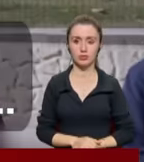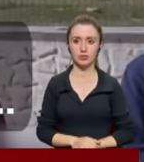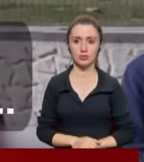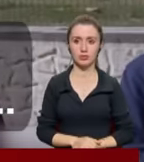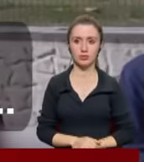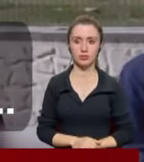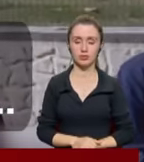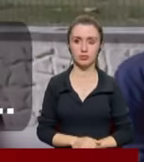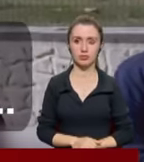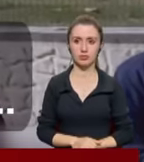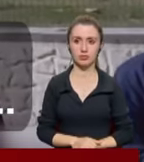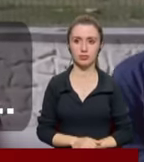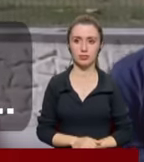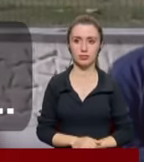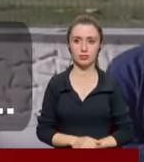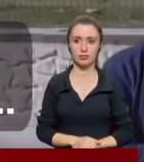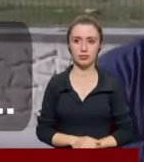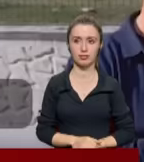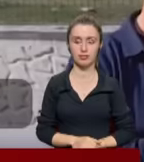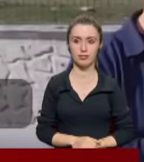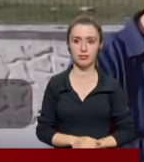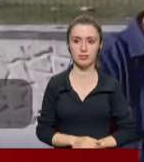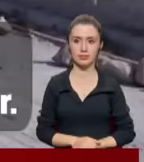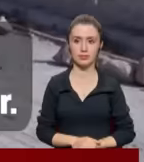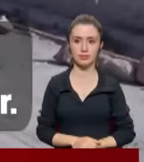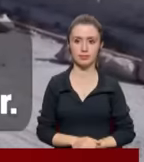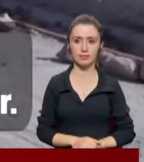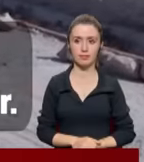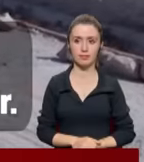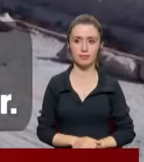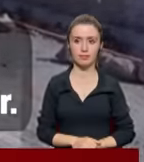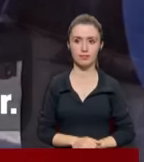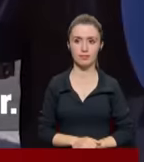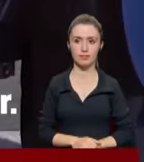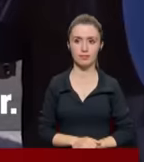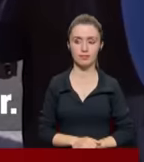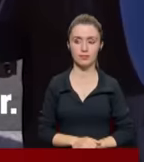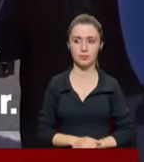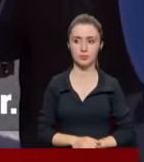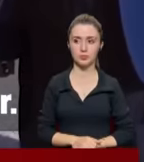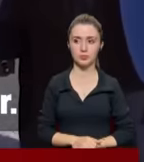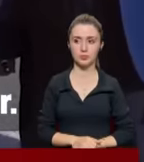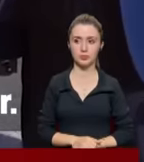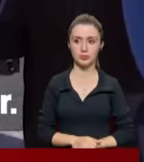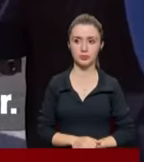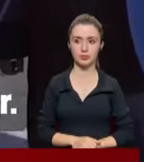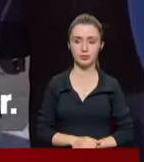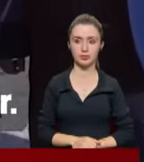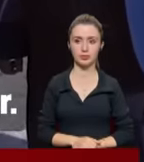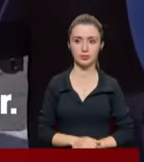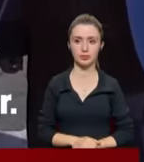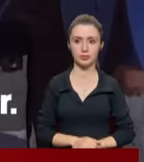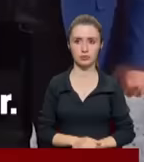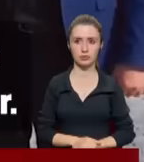dönüyoruz yoldan buraya yol istiyorsunuz Ayrıca evet Muhtar kan ağlıyor Biz diyor hayvanlarımızı getirip eskiden